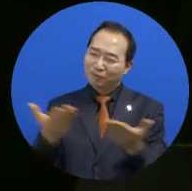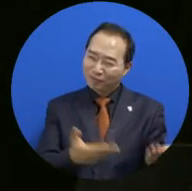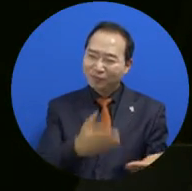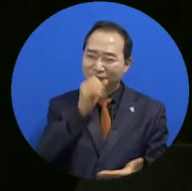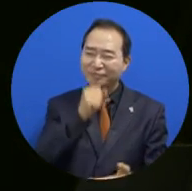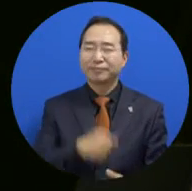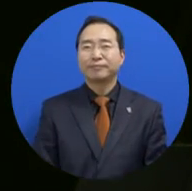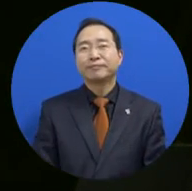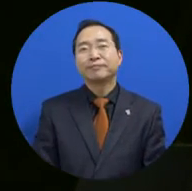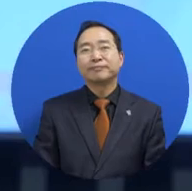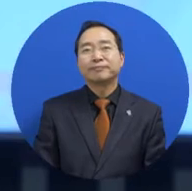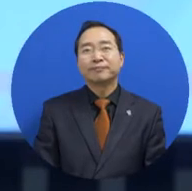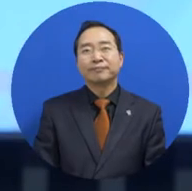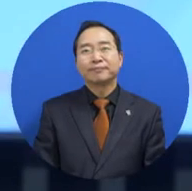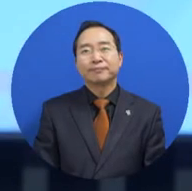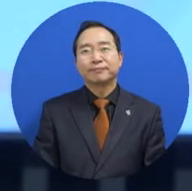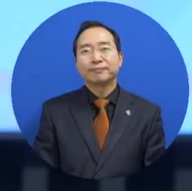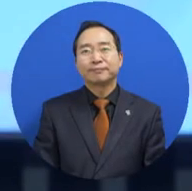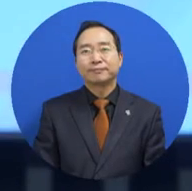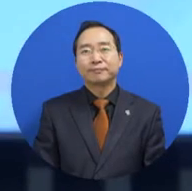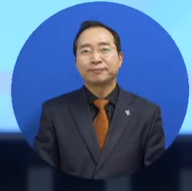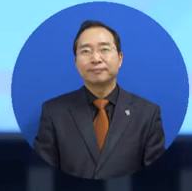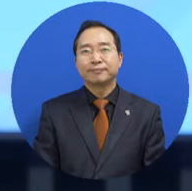읽어주시면 고맙겠습니다.